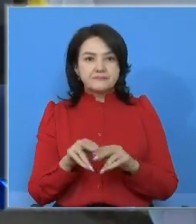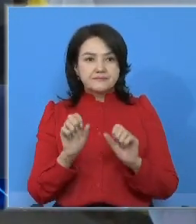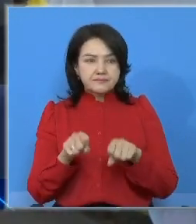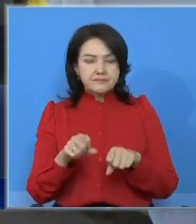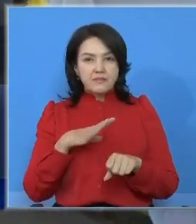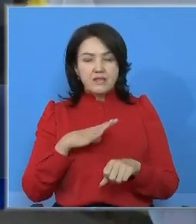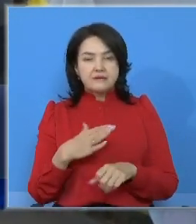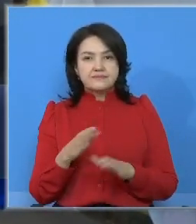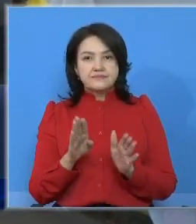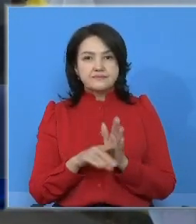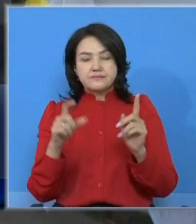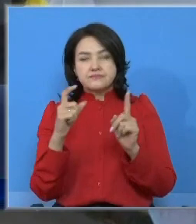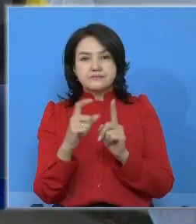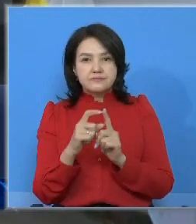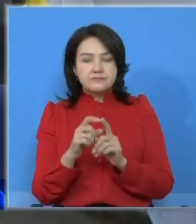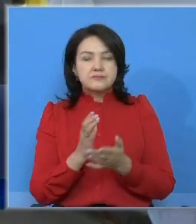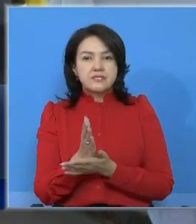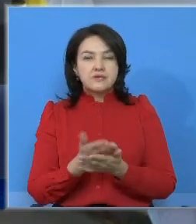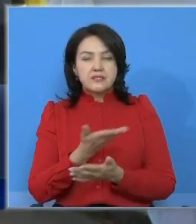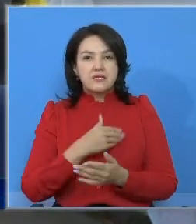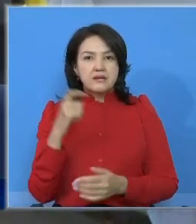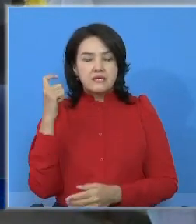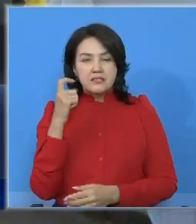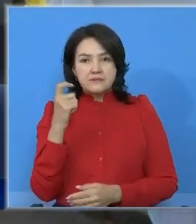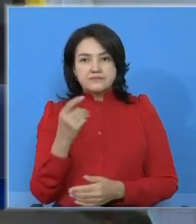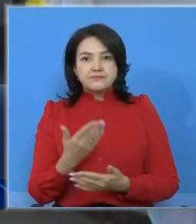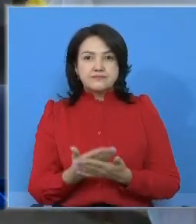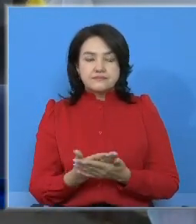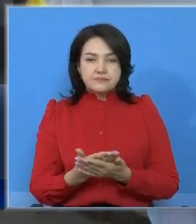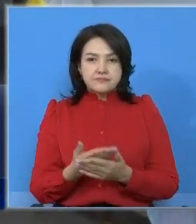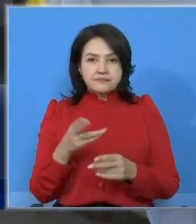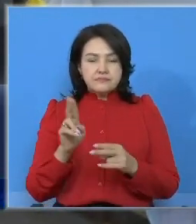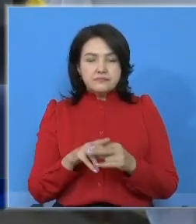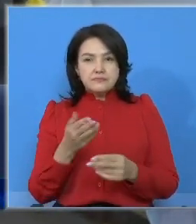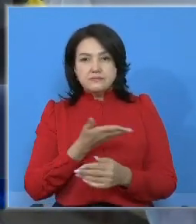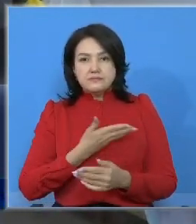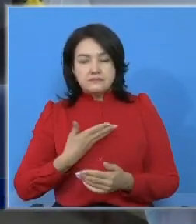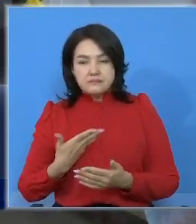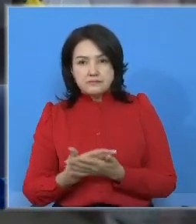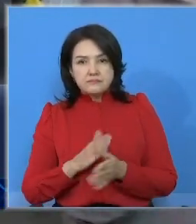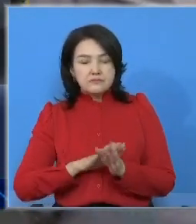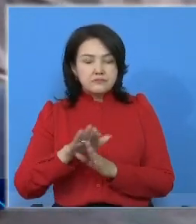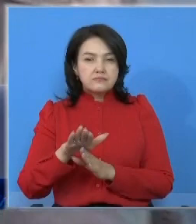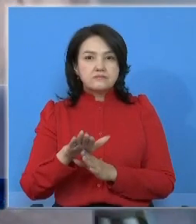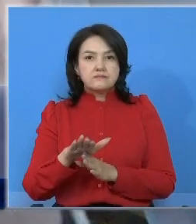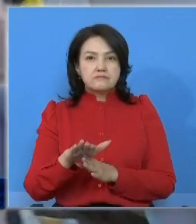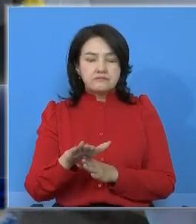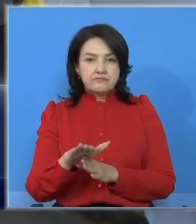сказать, безусловная заслуга наших сельхозтоваропроизводителей, поэтому мы в полной мере,